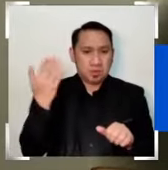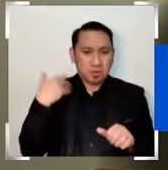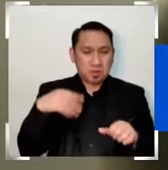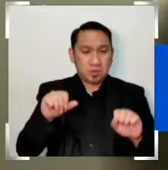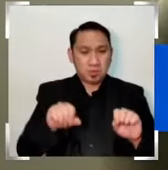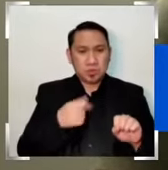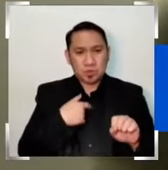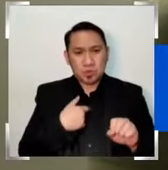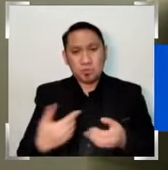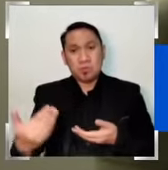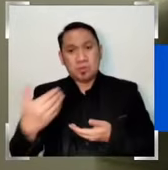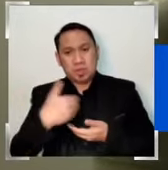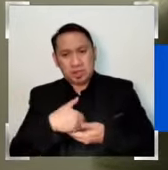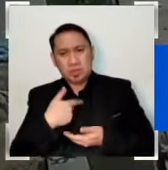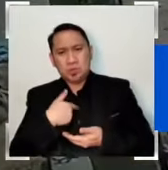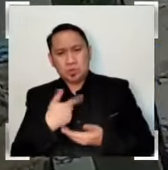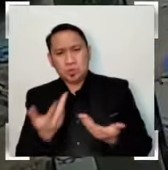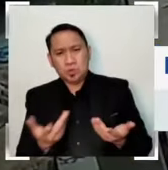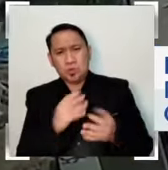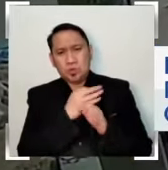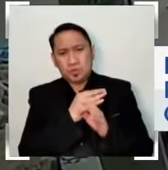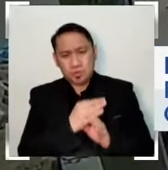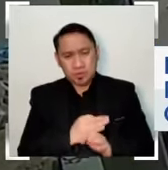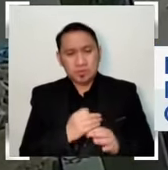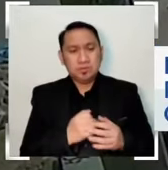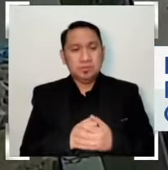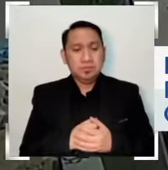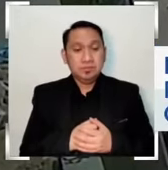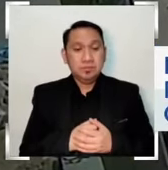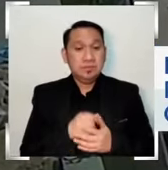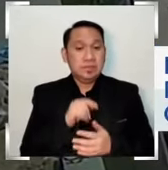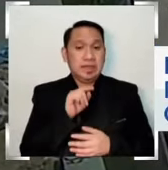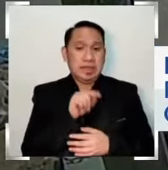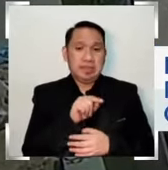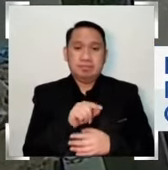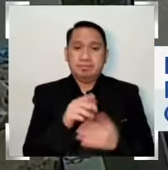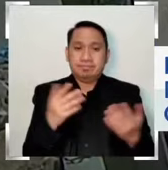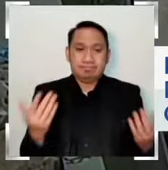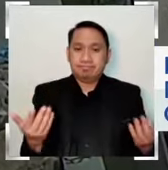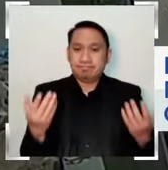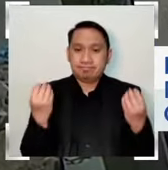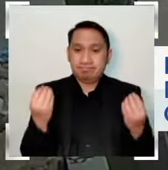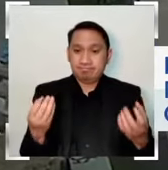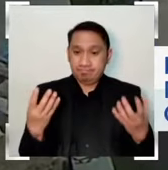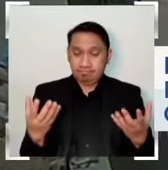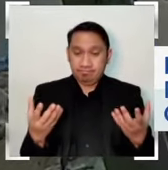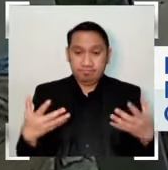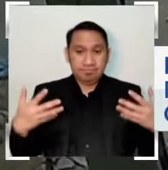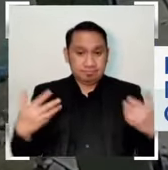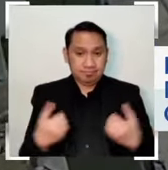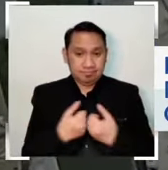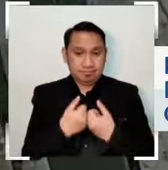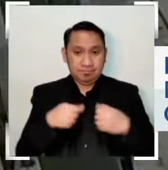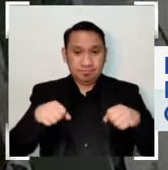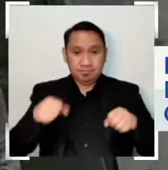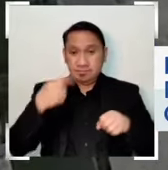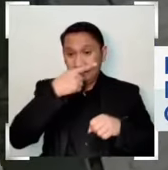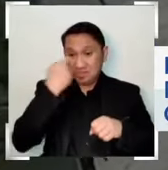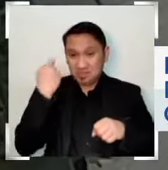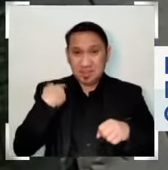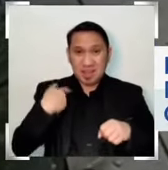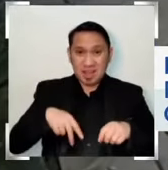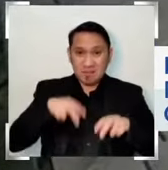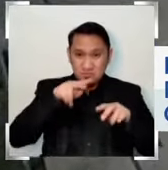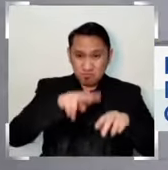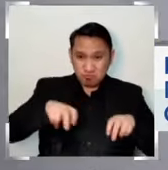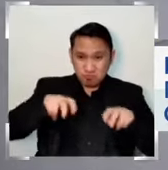po namin yon, nagsettle sila. Ilan lamang ito sa naitalang aksidente sa motor dahil sa mga paghuhukay at road repair sa kalsada sa